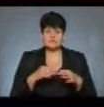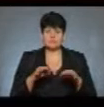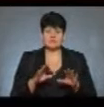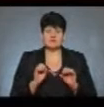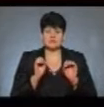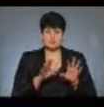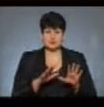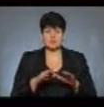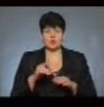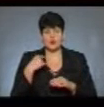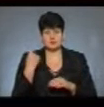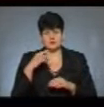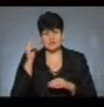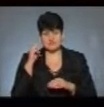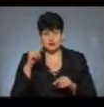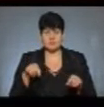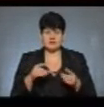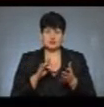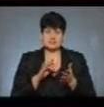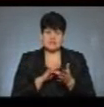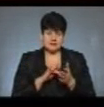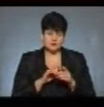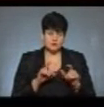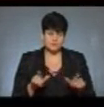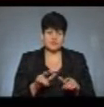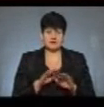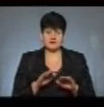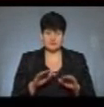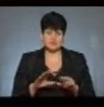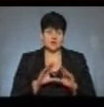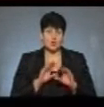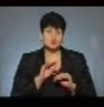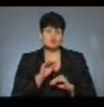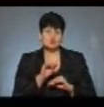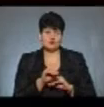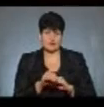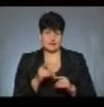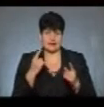обласному навчально-реабілітаційному центру. Учні цього центру й озвучували казки.